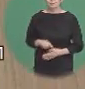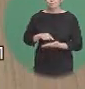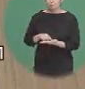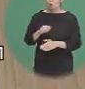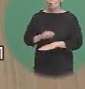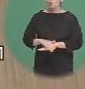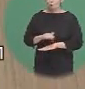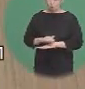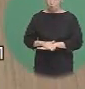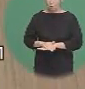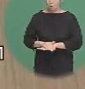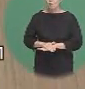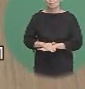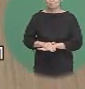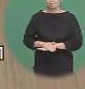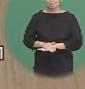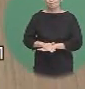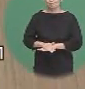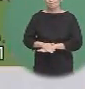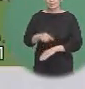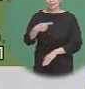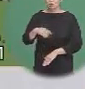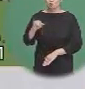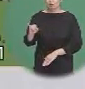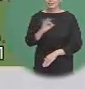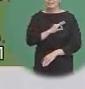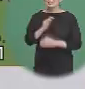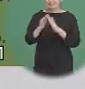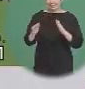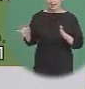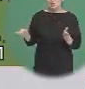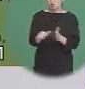応募方法など詳しくは教育委員会